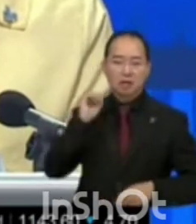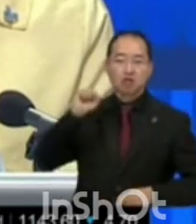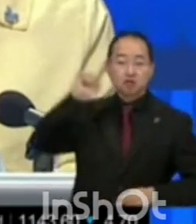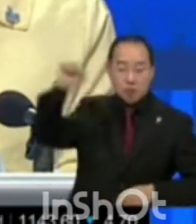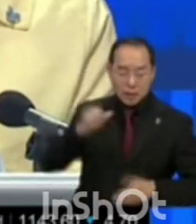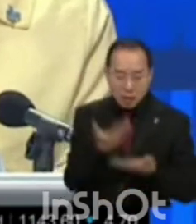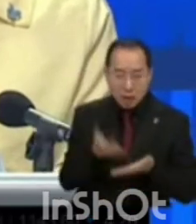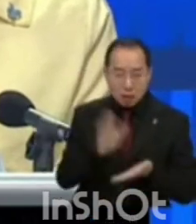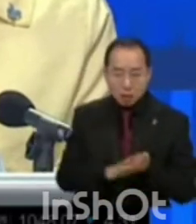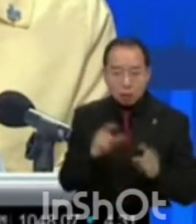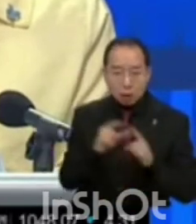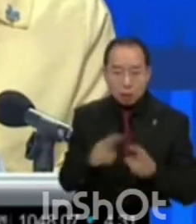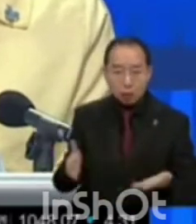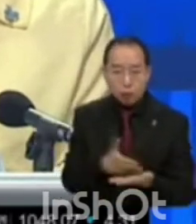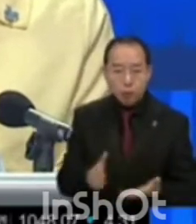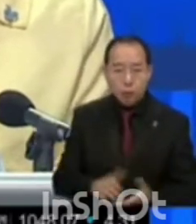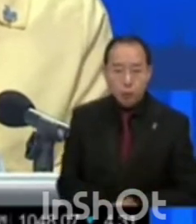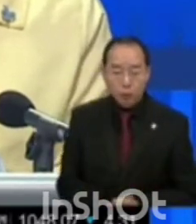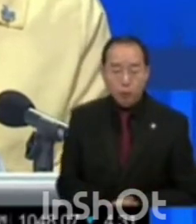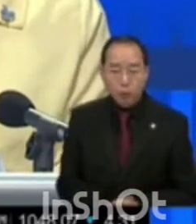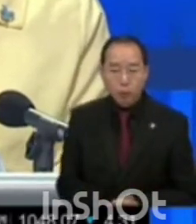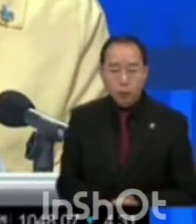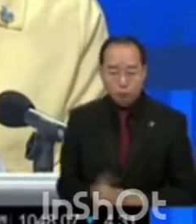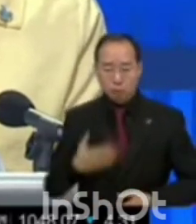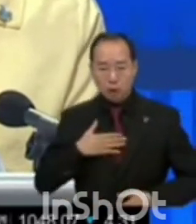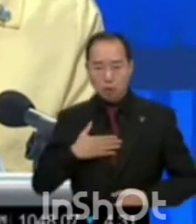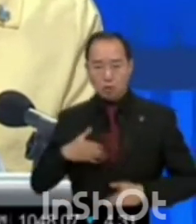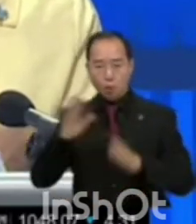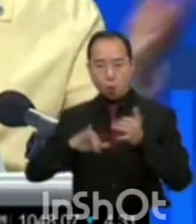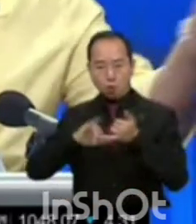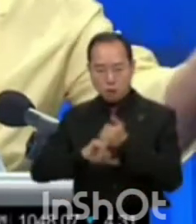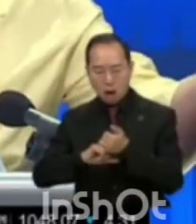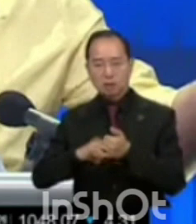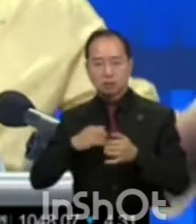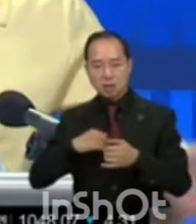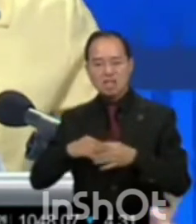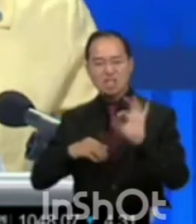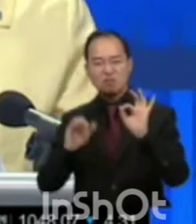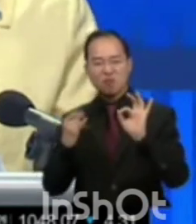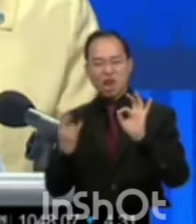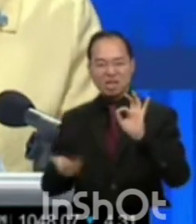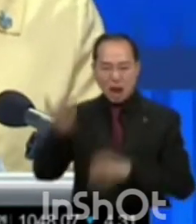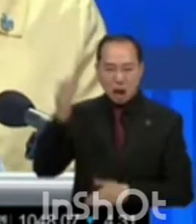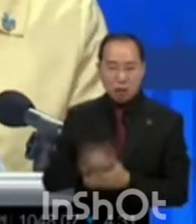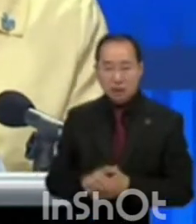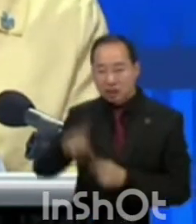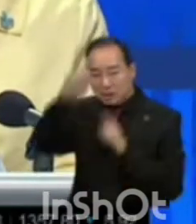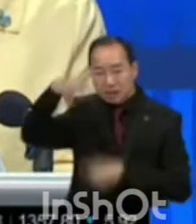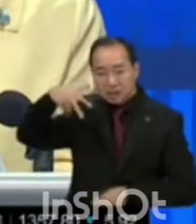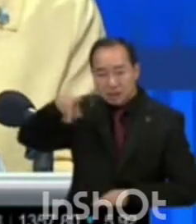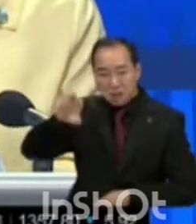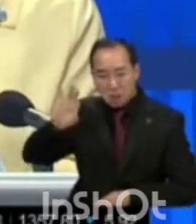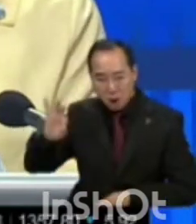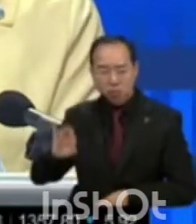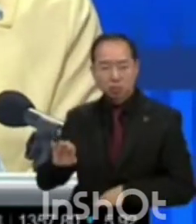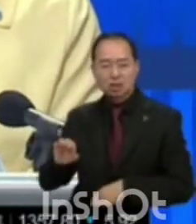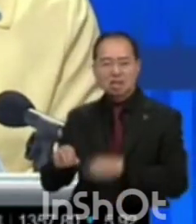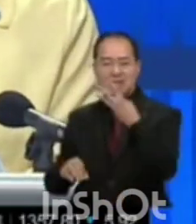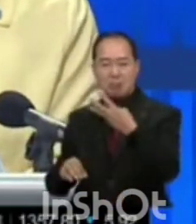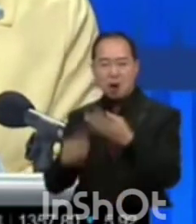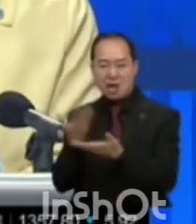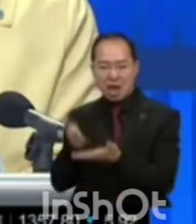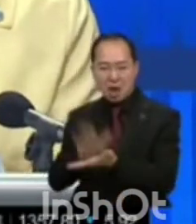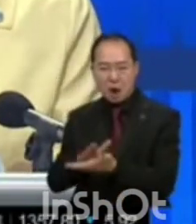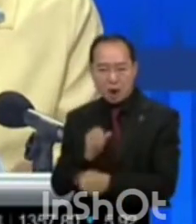않습니다. 저는 무려 10회를 언급을 했고요. 저기 계신 이재명 후보는 3번을 참고로 말씀하셨는데